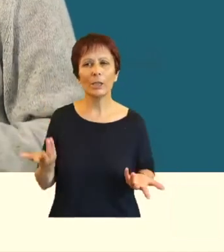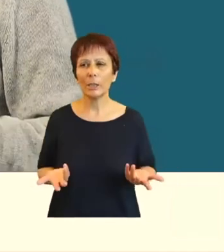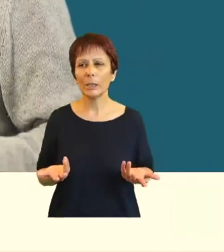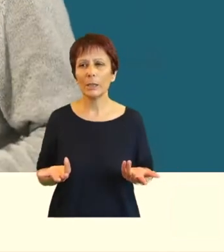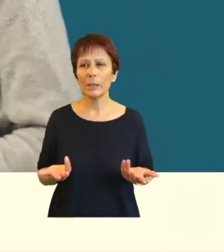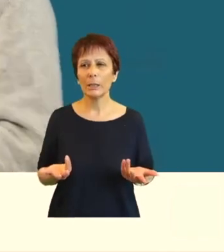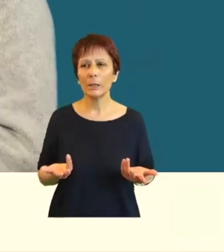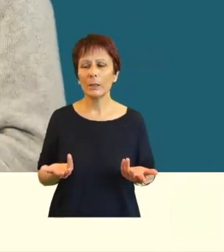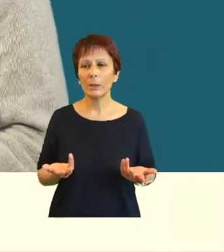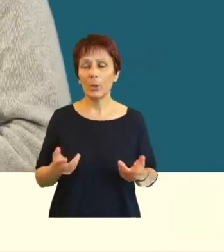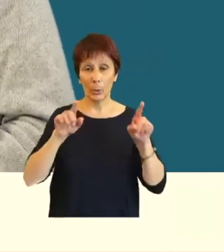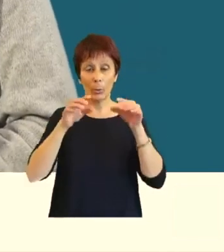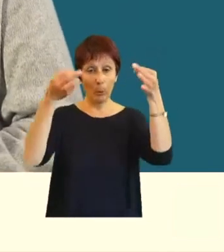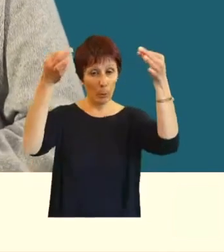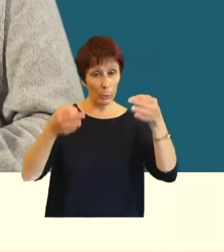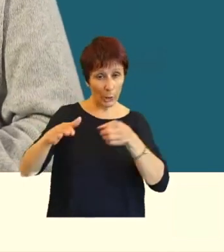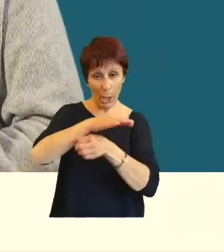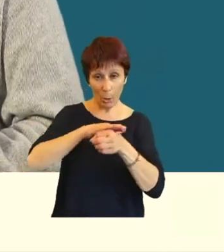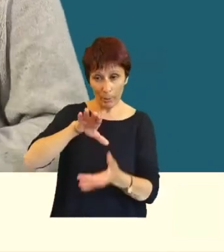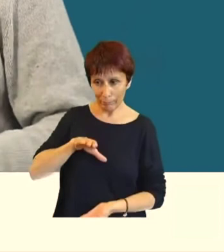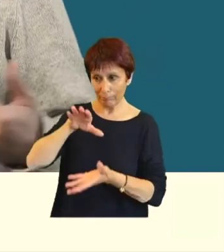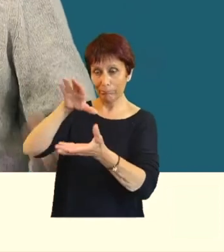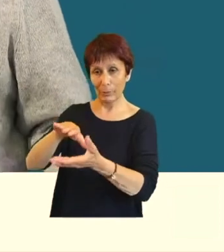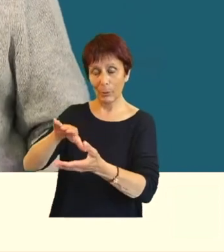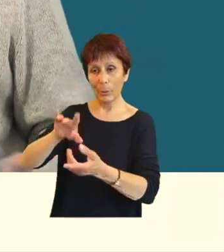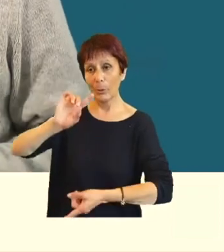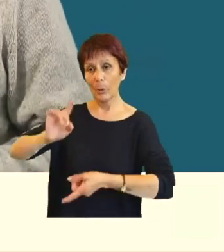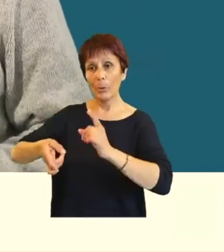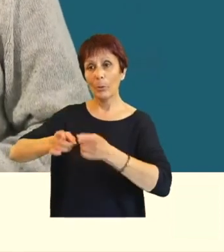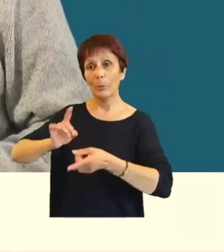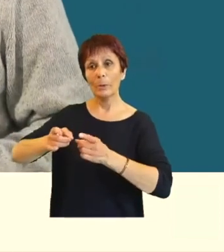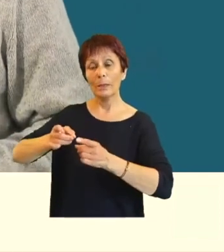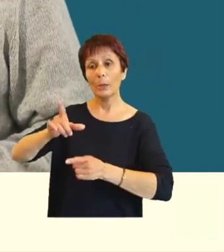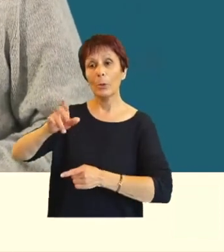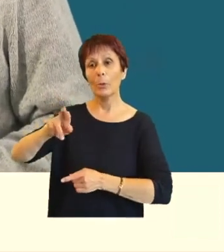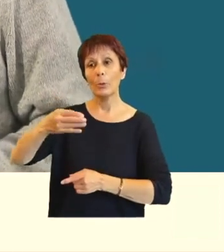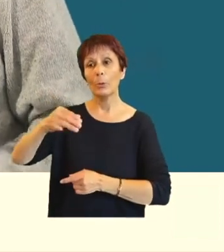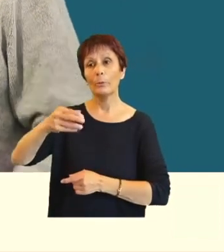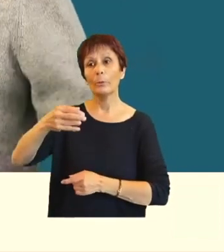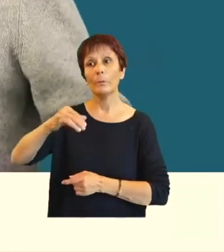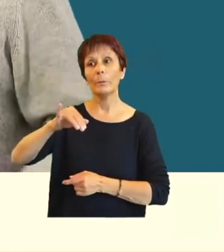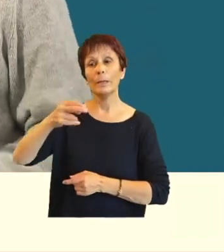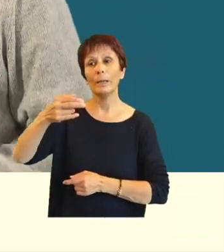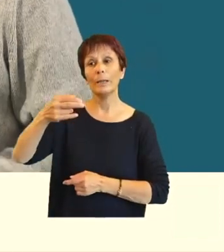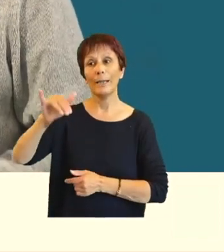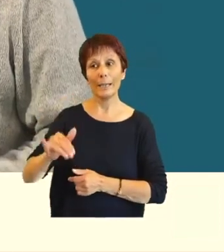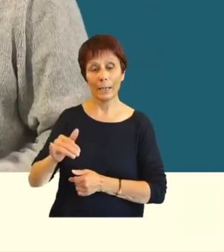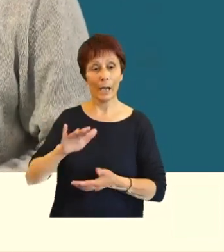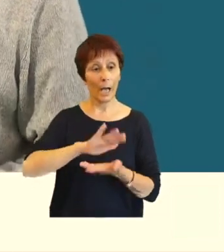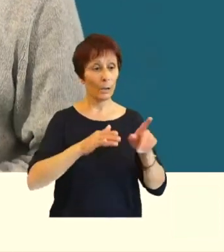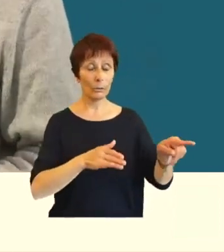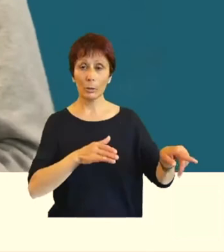que nous engagions tout un budget sur la piscine de Lumini et qu'on ne subventionne pas ces associations, nous aurions commis une grave